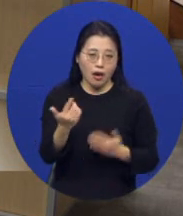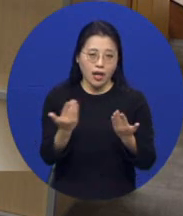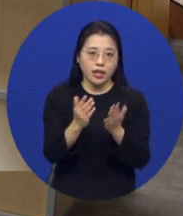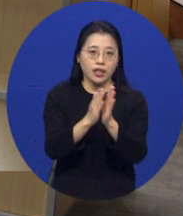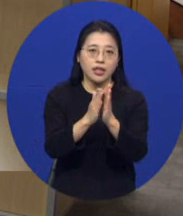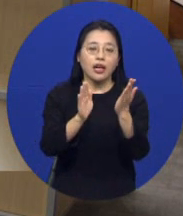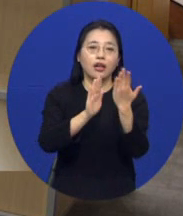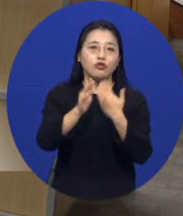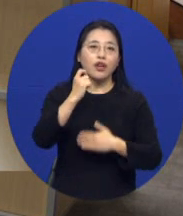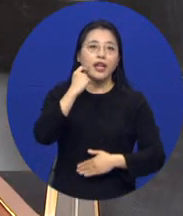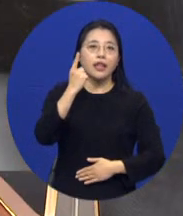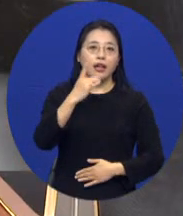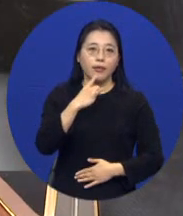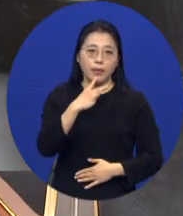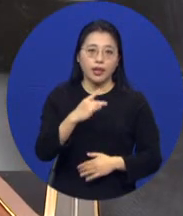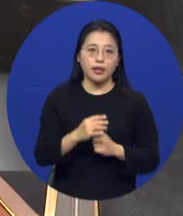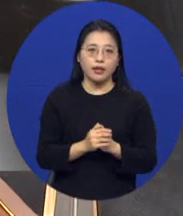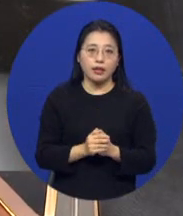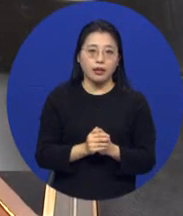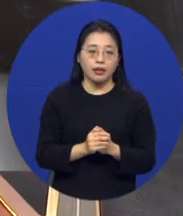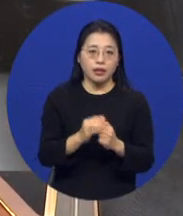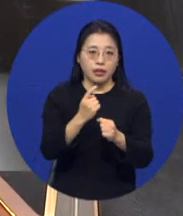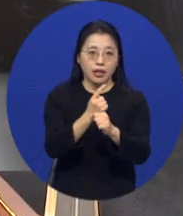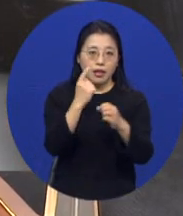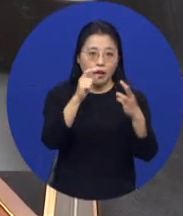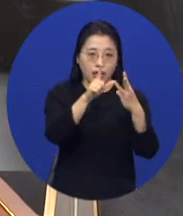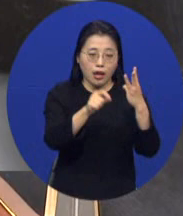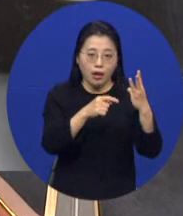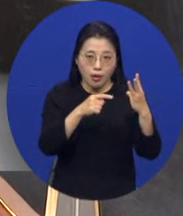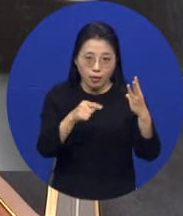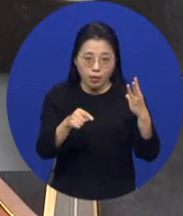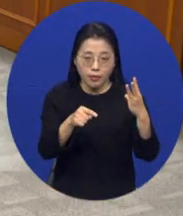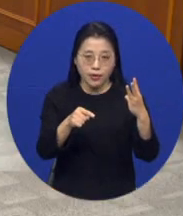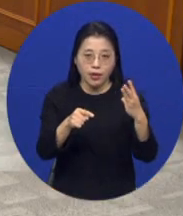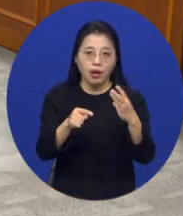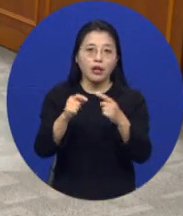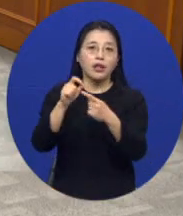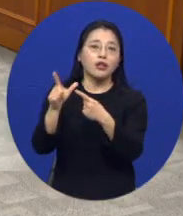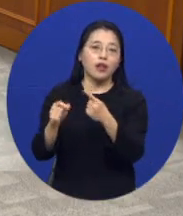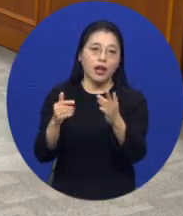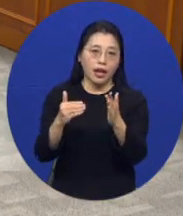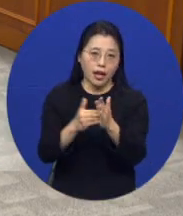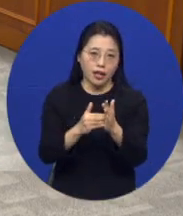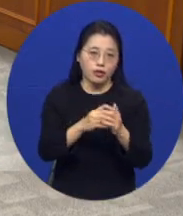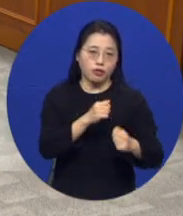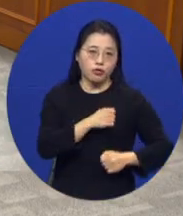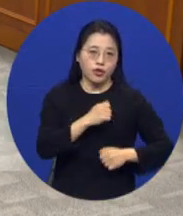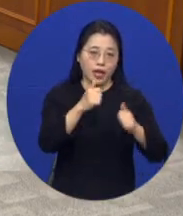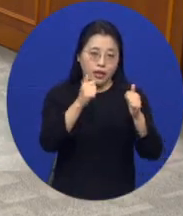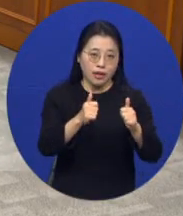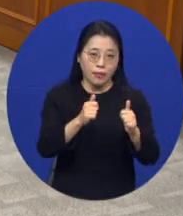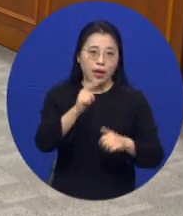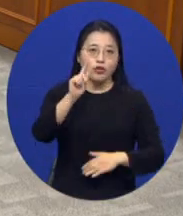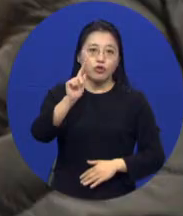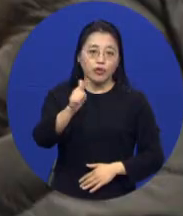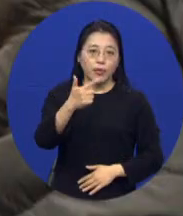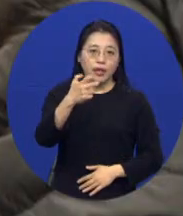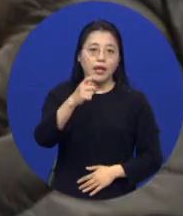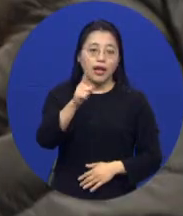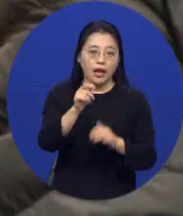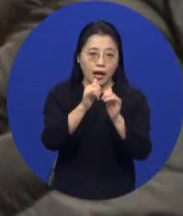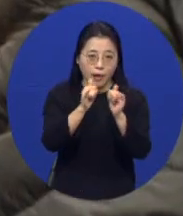업무에 돌입한지 한 달여만으로 지난해 3월 이후 지난 1월까지 군사재판 수용인 601은 한